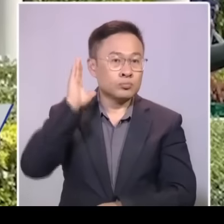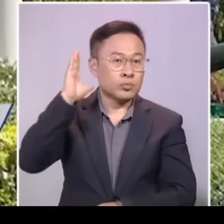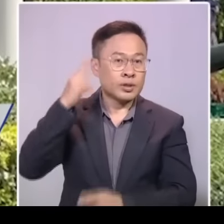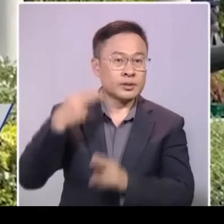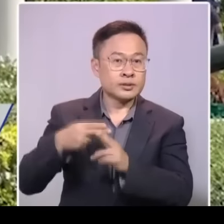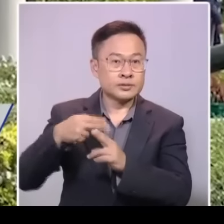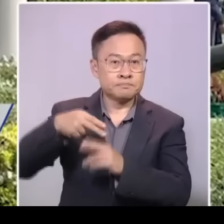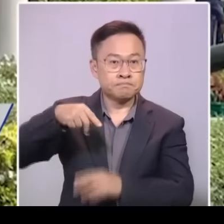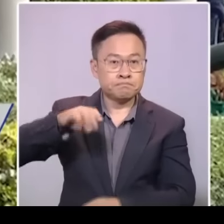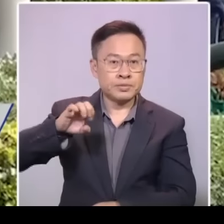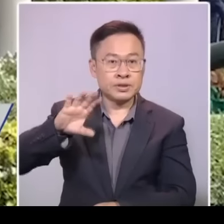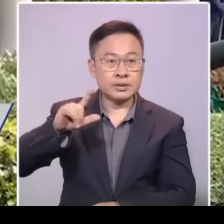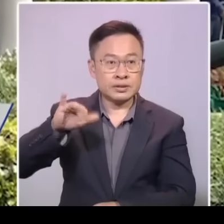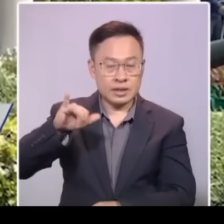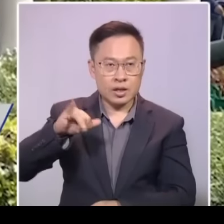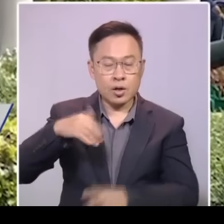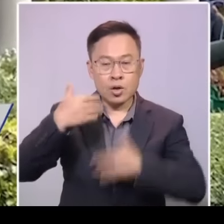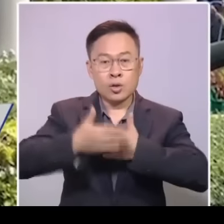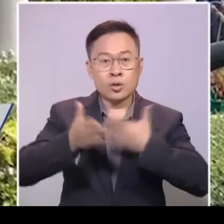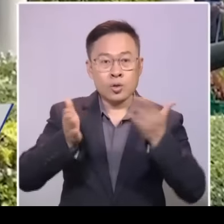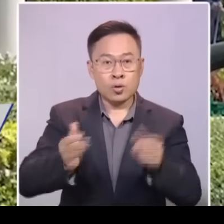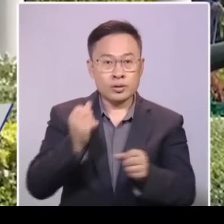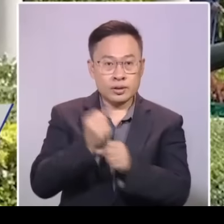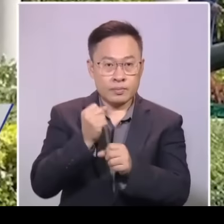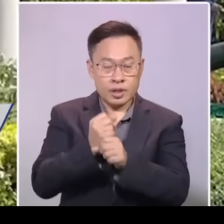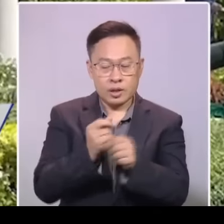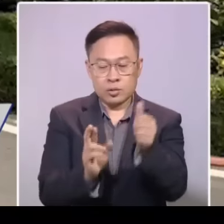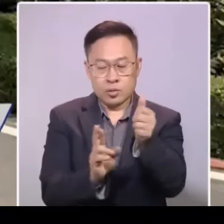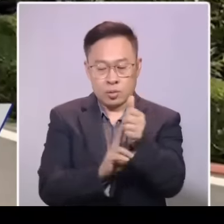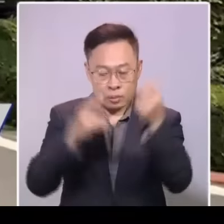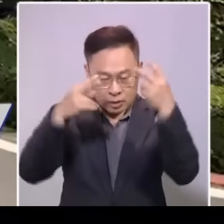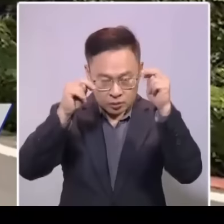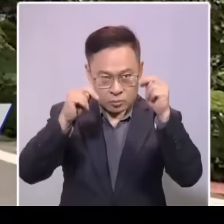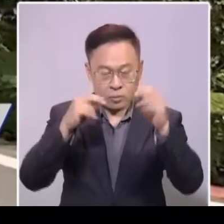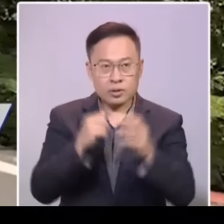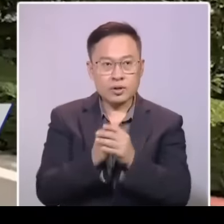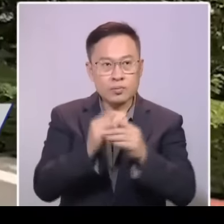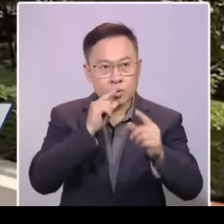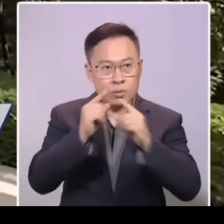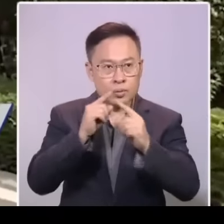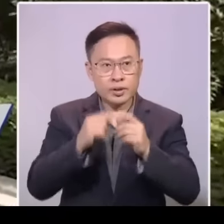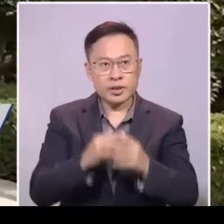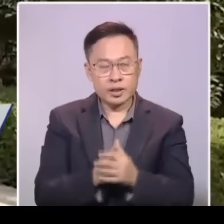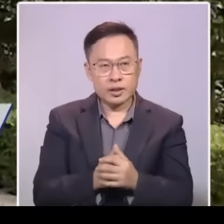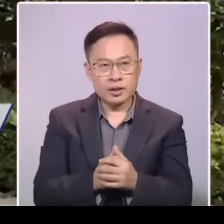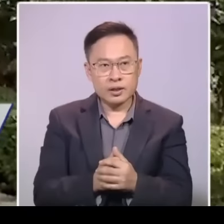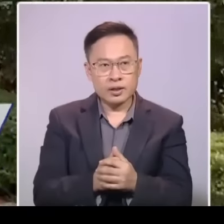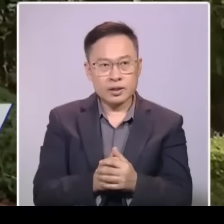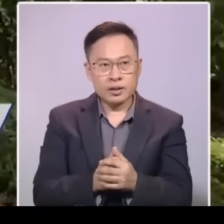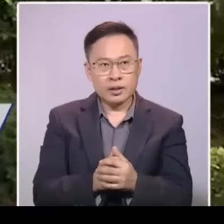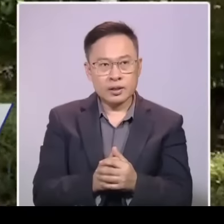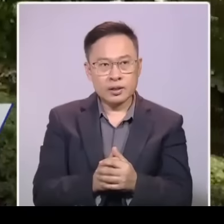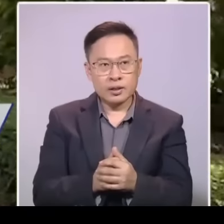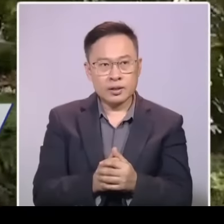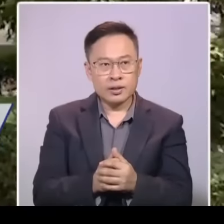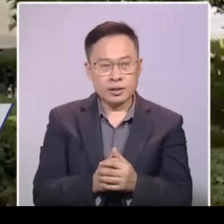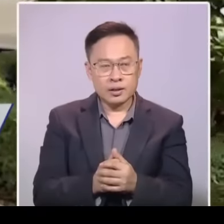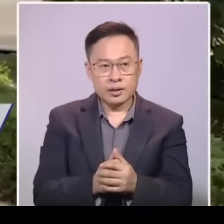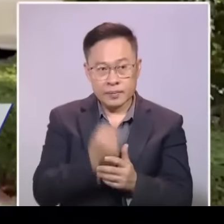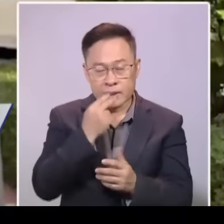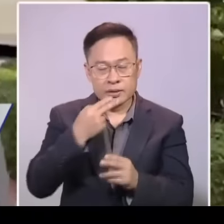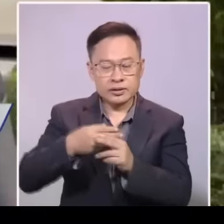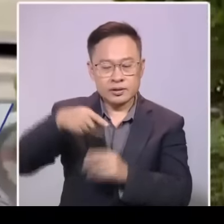ที่ตึกบัญชาการ1ซึ่งเป็นห้องทำงานของรองนายกรัฐมนตรีประมาณครึ่งชั่วโมงสื่อก็รีบเข้าไปสัมภ